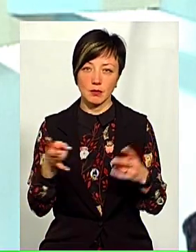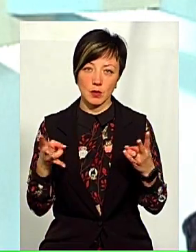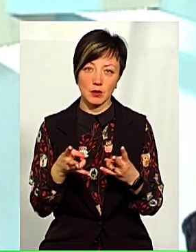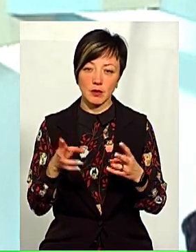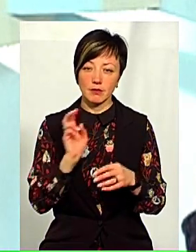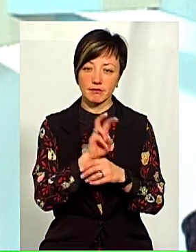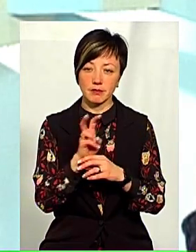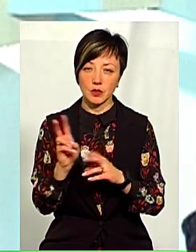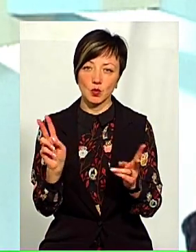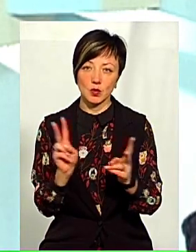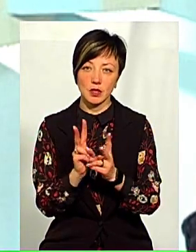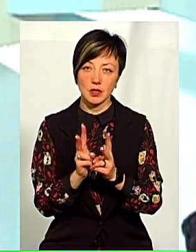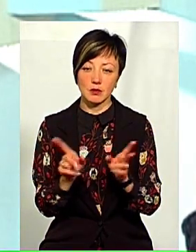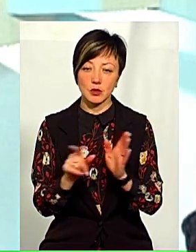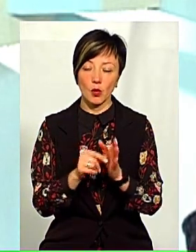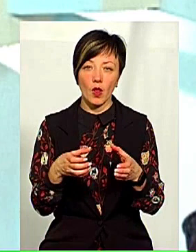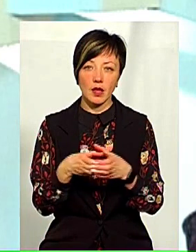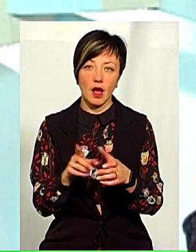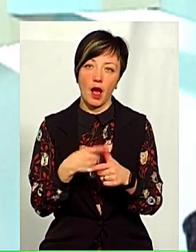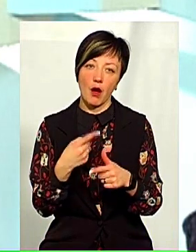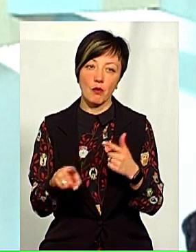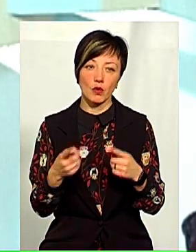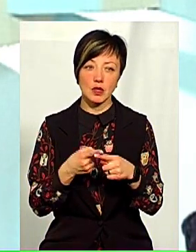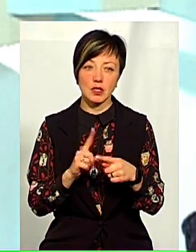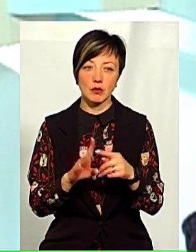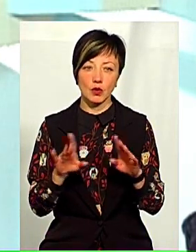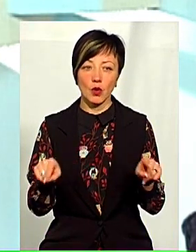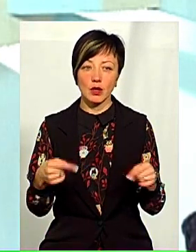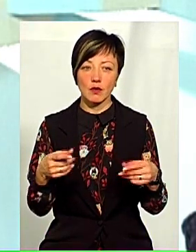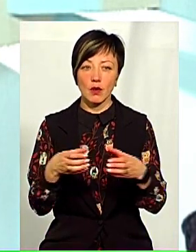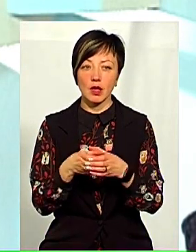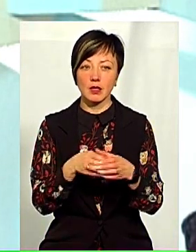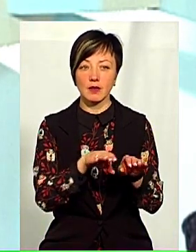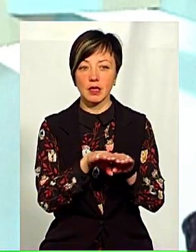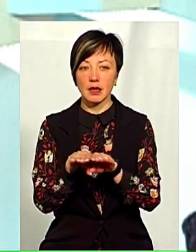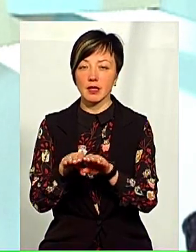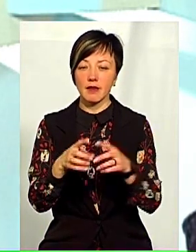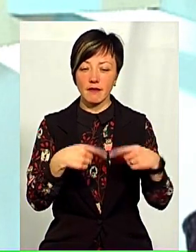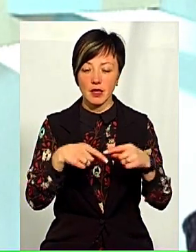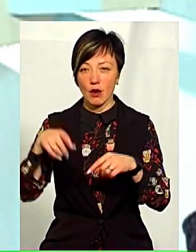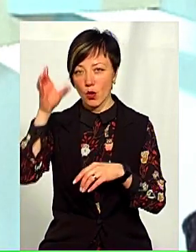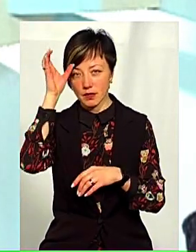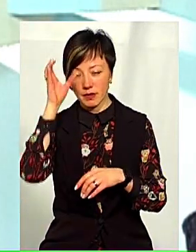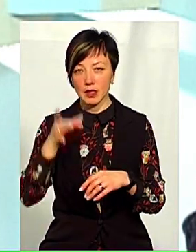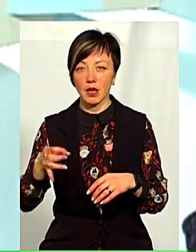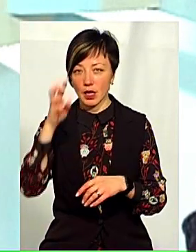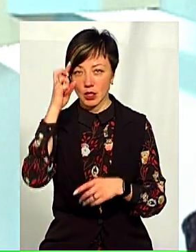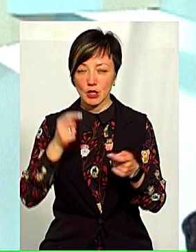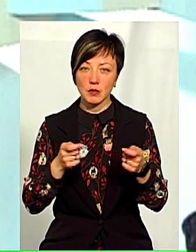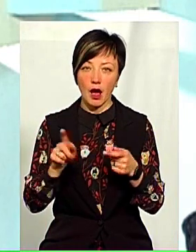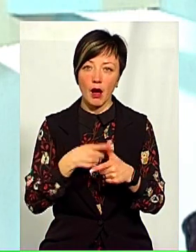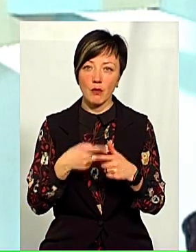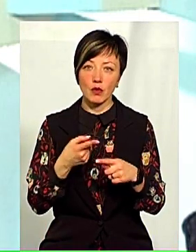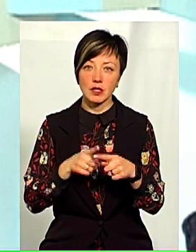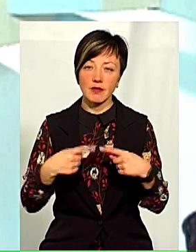обійти, зустрітися з колективами, або це буде організовані колективи на рівні відділів освіти, райдержадміністрації, або